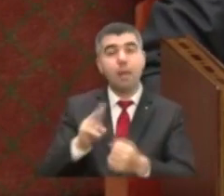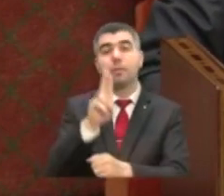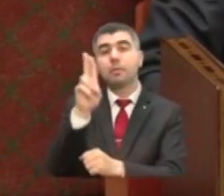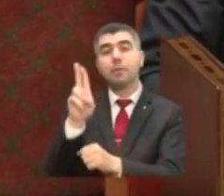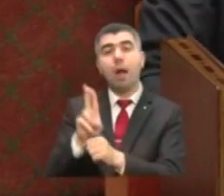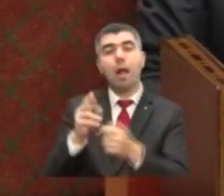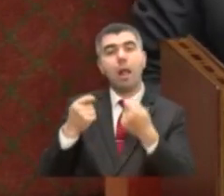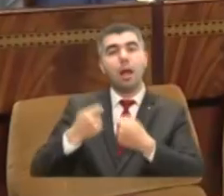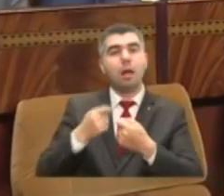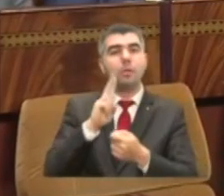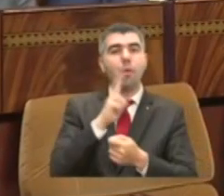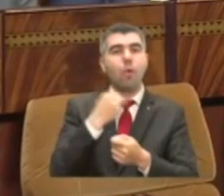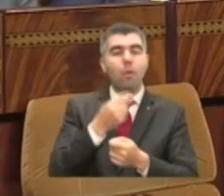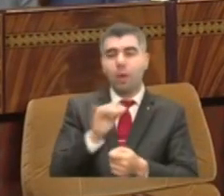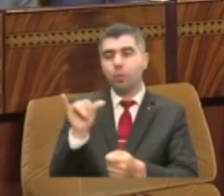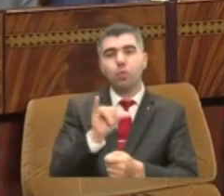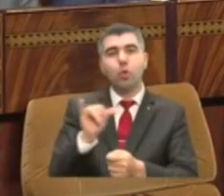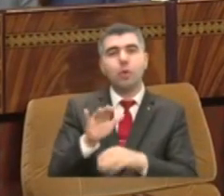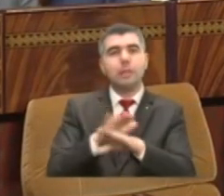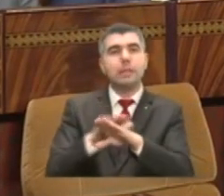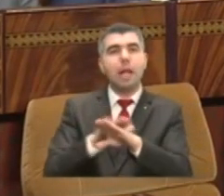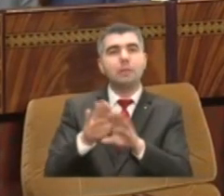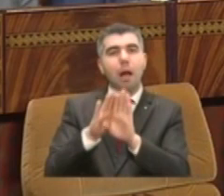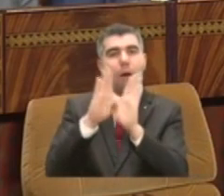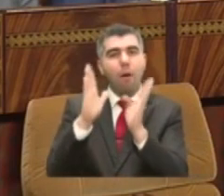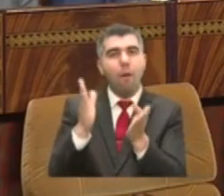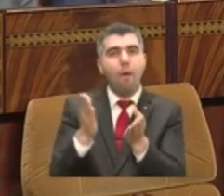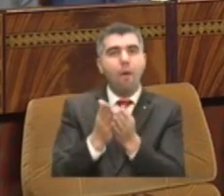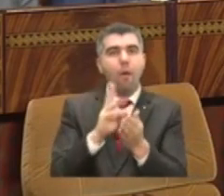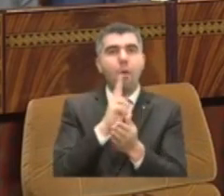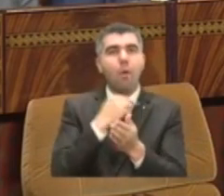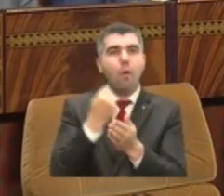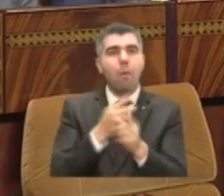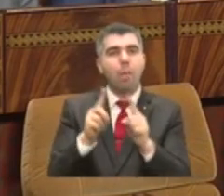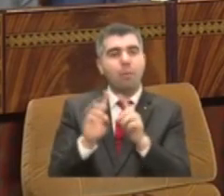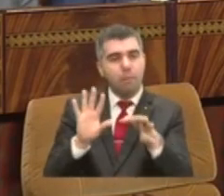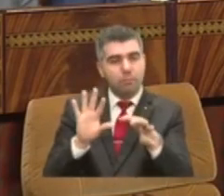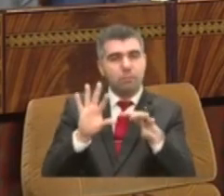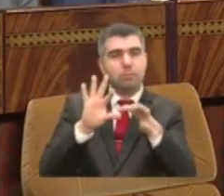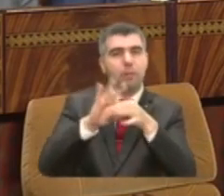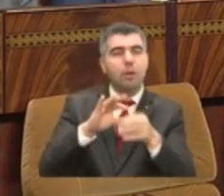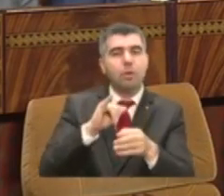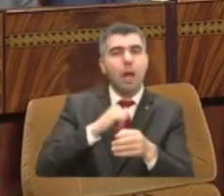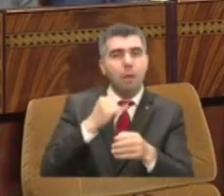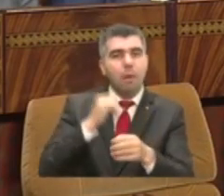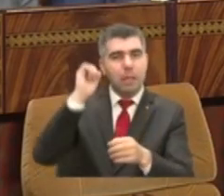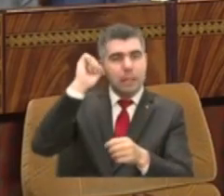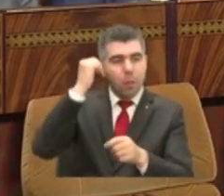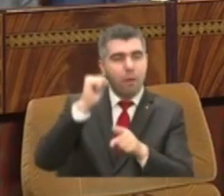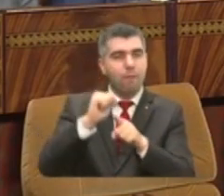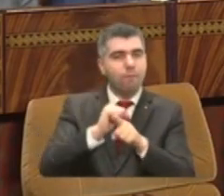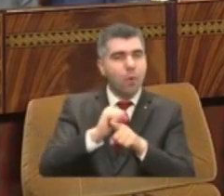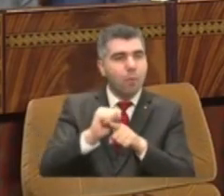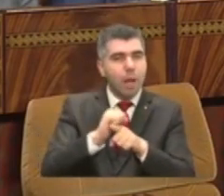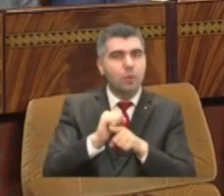المحترم عن السياسة العامة للحكومة المتعلقة بإدماج الشباب لتمكينه من تعليم وتكوين